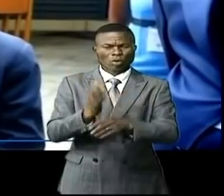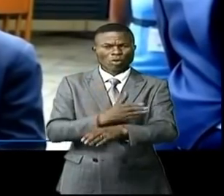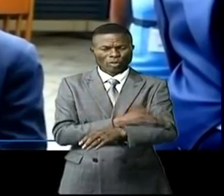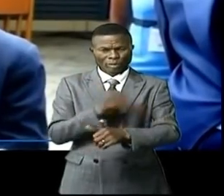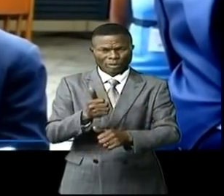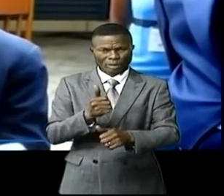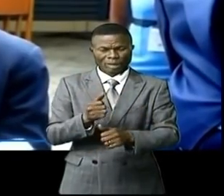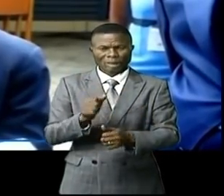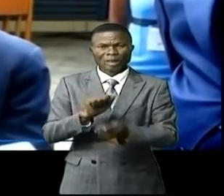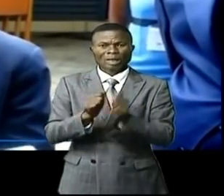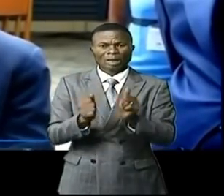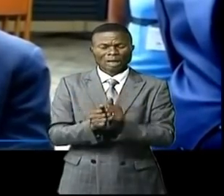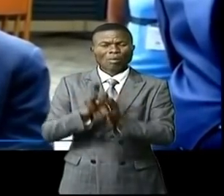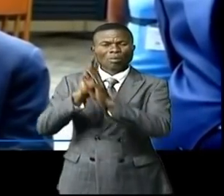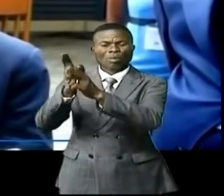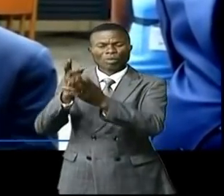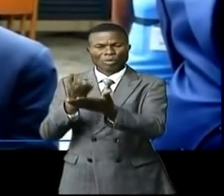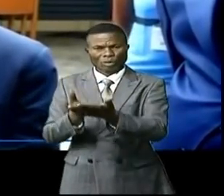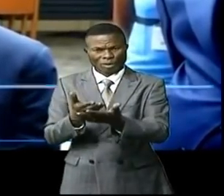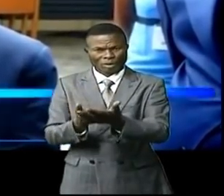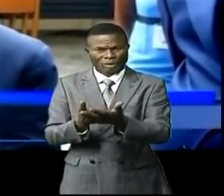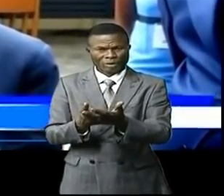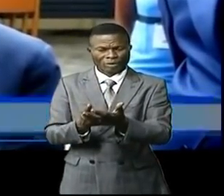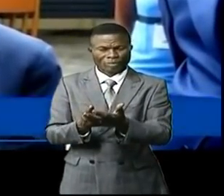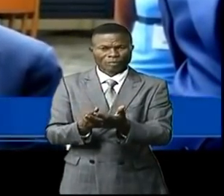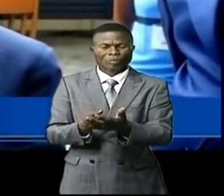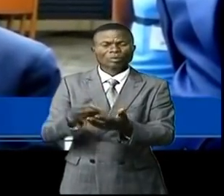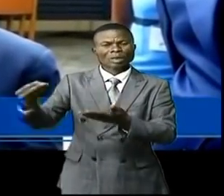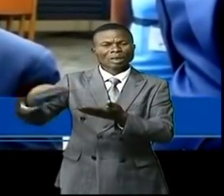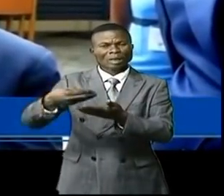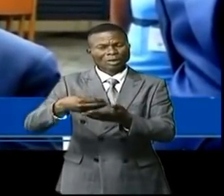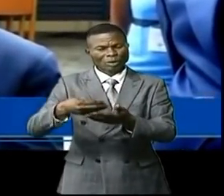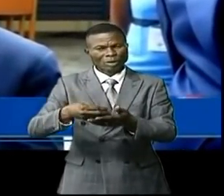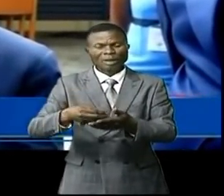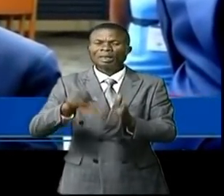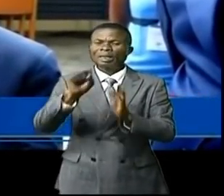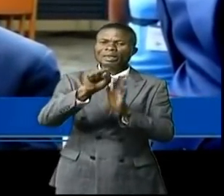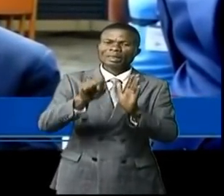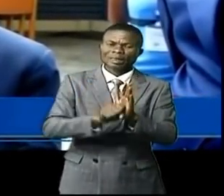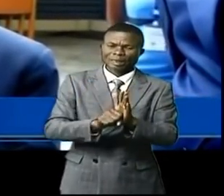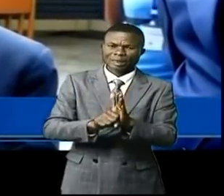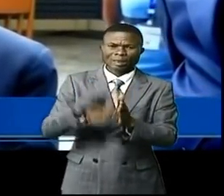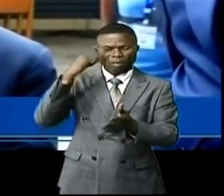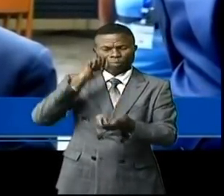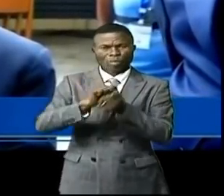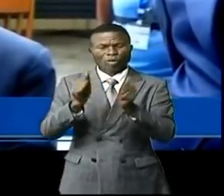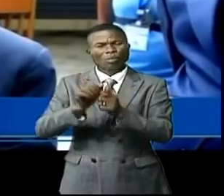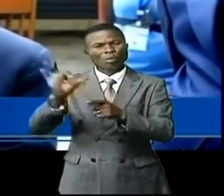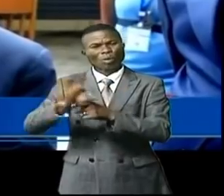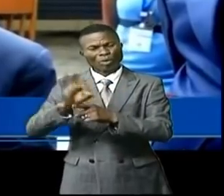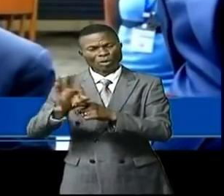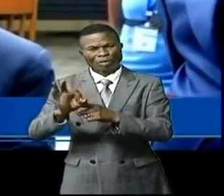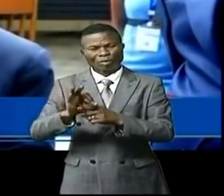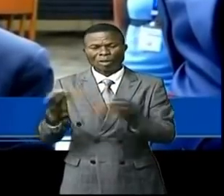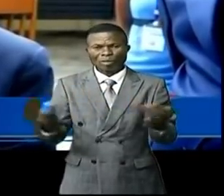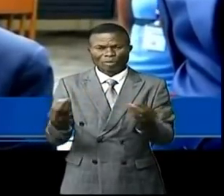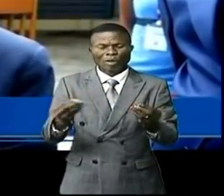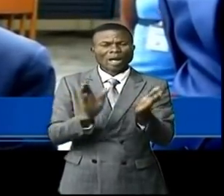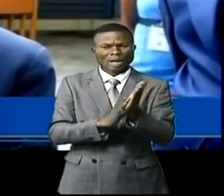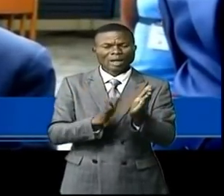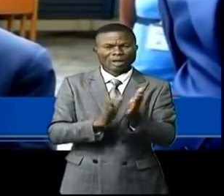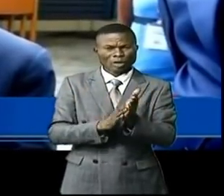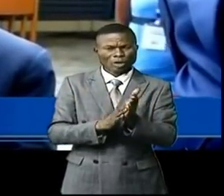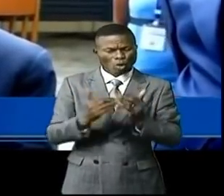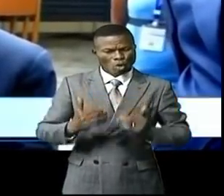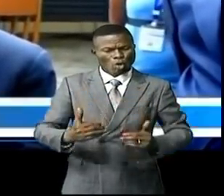d'ores et déjà les États membres à donner leurs contributions, que ce soit statutaire ou en termes de formation, pour que l'Institut